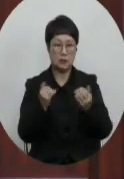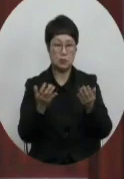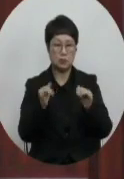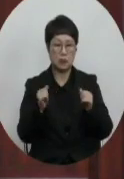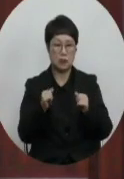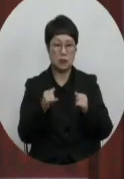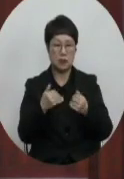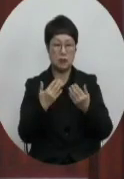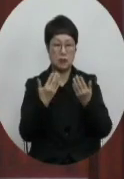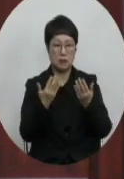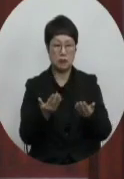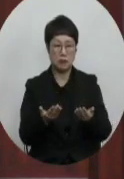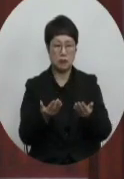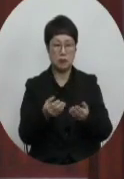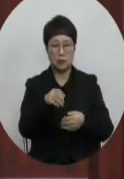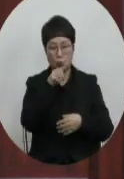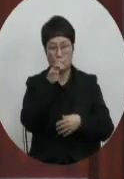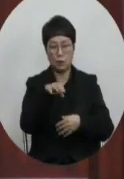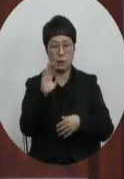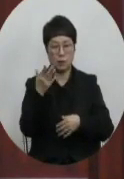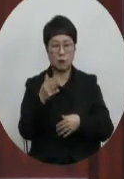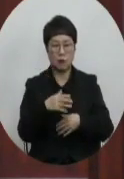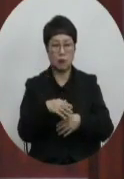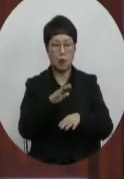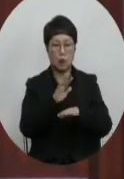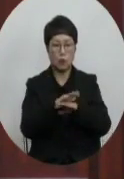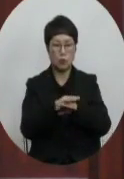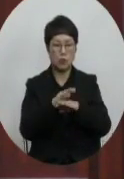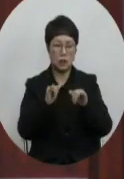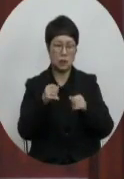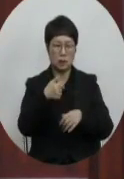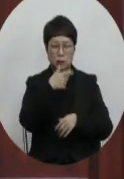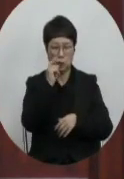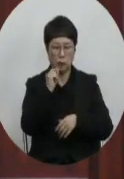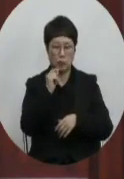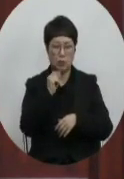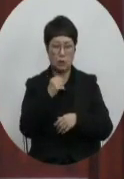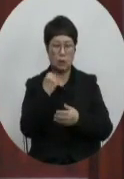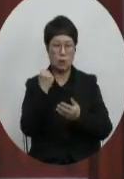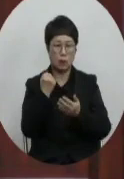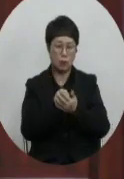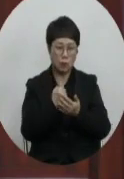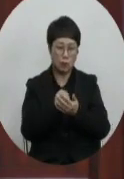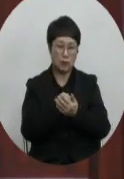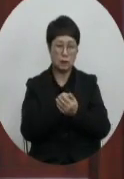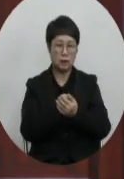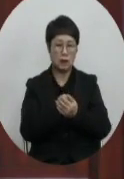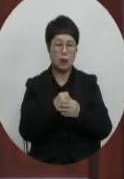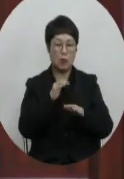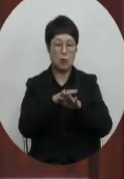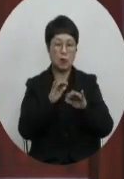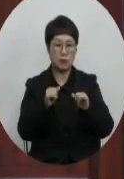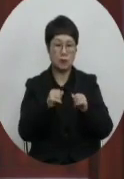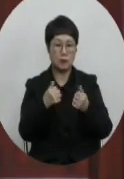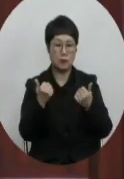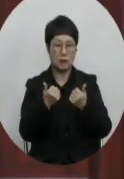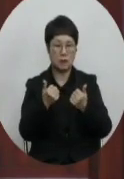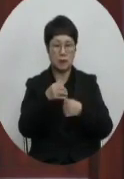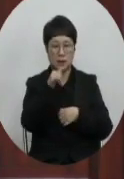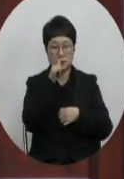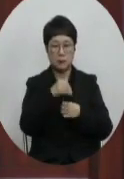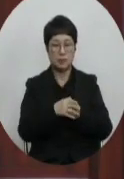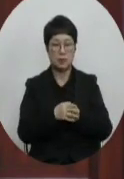합니다. 얼마 전 농촌 인력이 부족하다고 울먹이며 호소하는 농업인들과의 간담회가